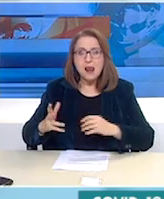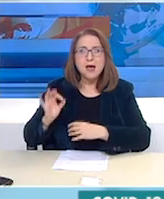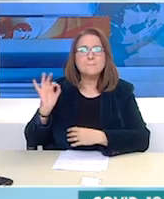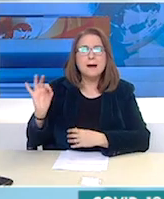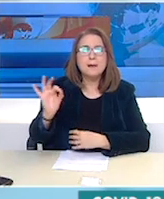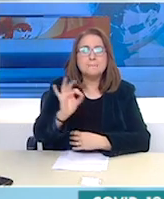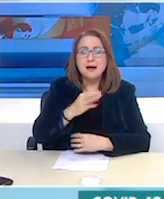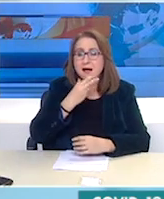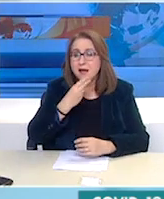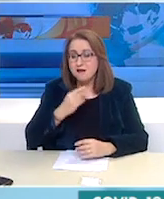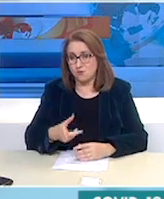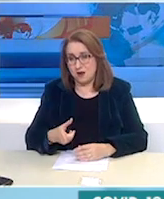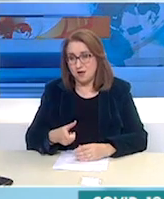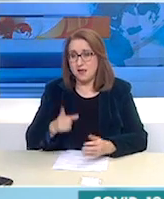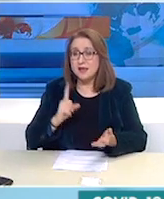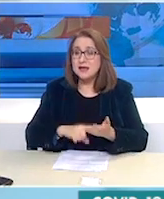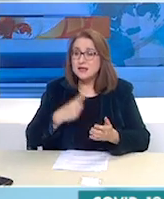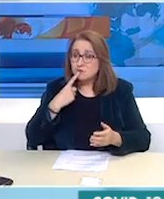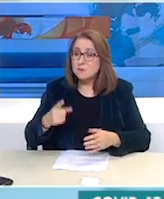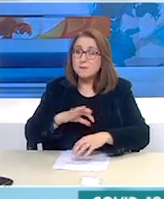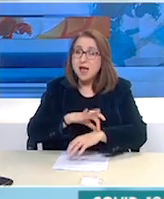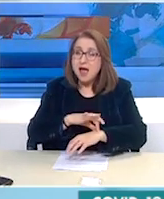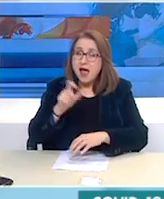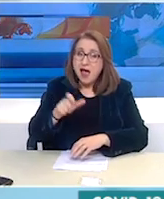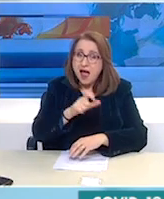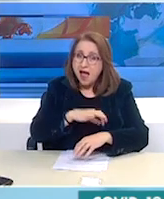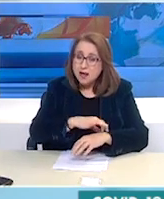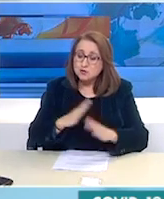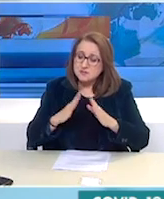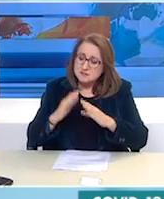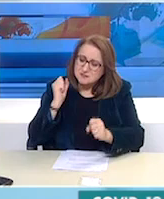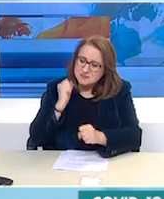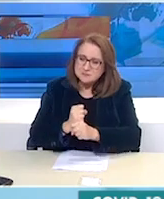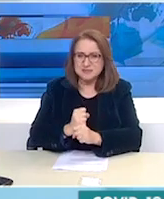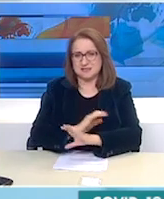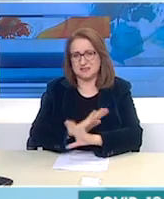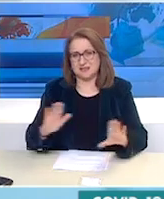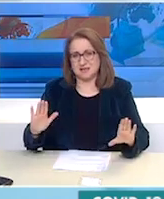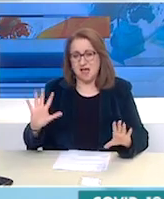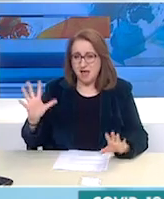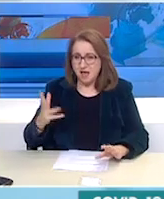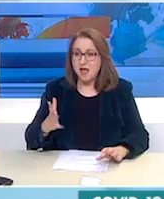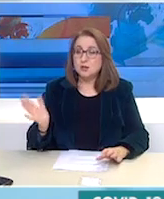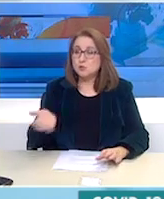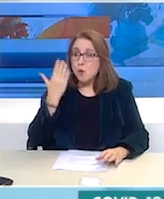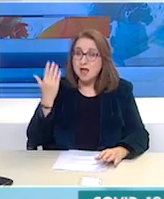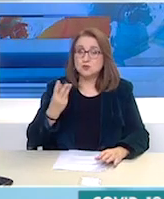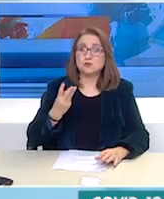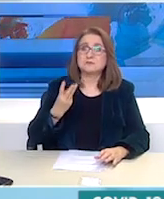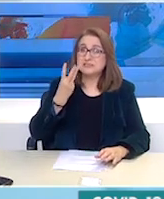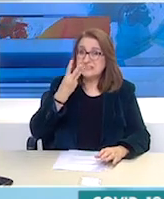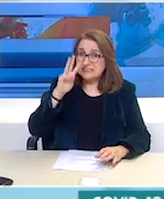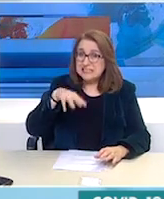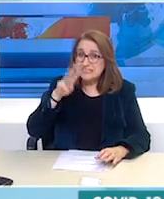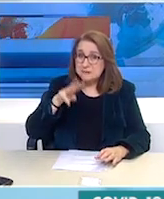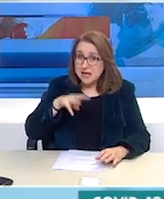διάρκειας απομόνωσης, έχουμε συστήσει την παραμονή στο σπίτι των ασθενών ώστε να πληρούνται δύο κριτήρια. Τουλάχιστον να έχουν περάσει 3-24 ώρα από